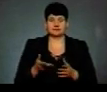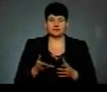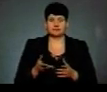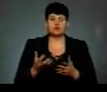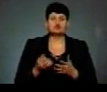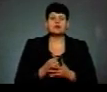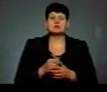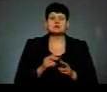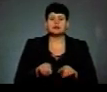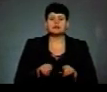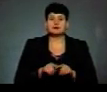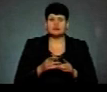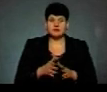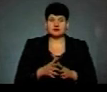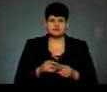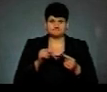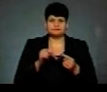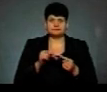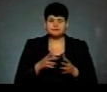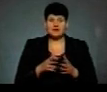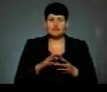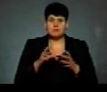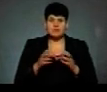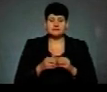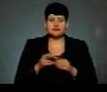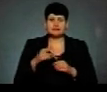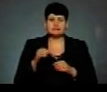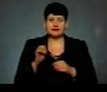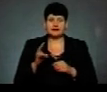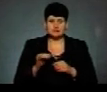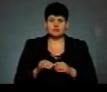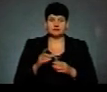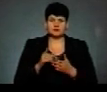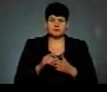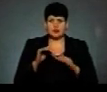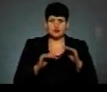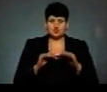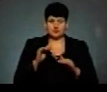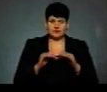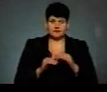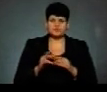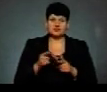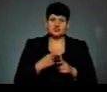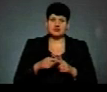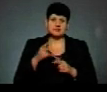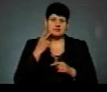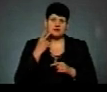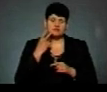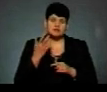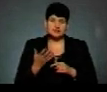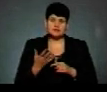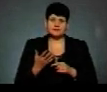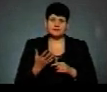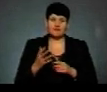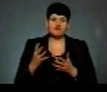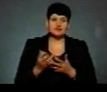так, що певне йде протиріччя. І, в принципі, деканат мусить балансувати між тим протиріччям. Чи завжди між тими двома крайніми позиціями? Чи